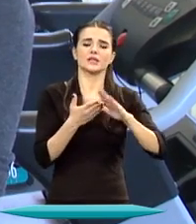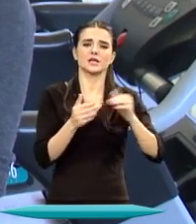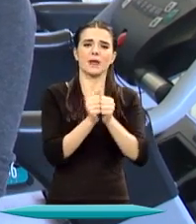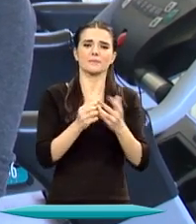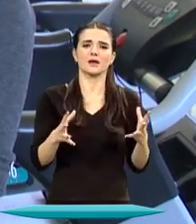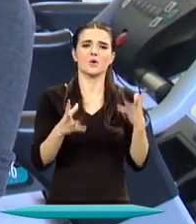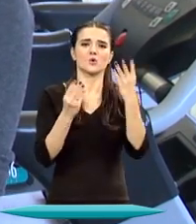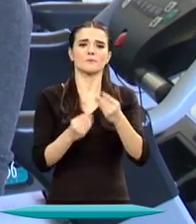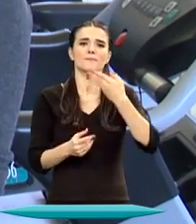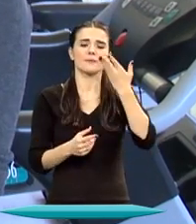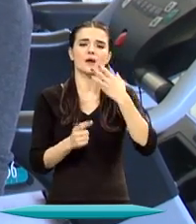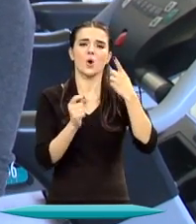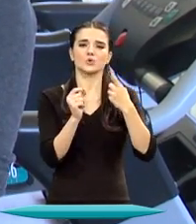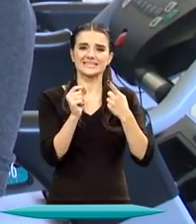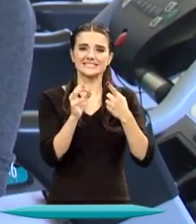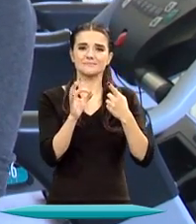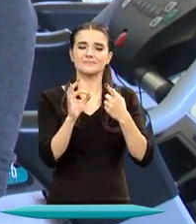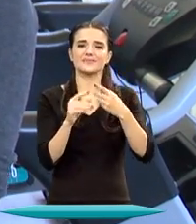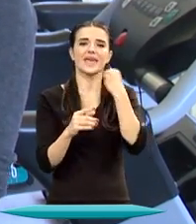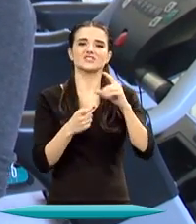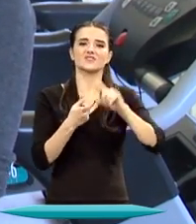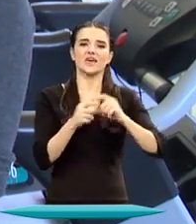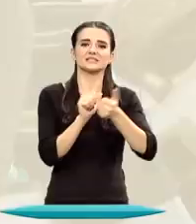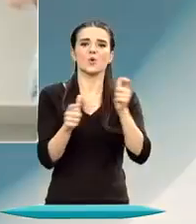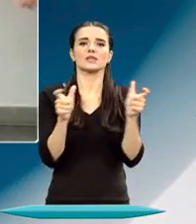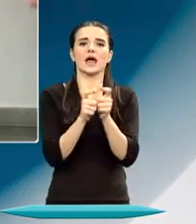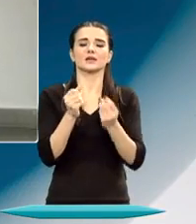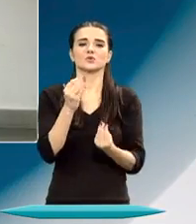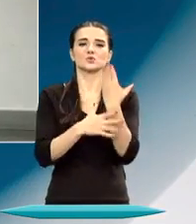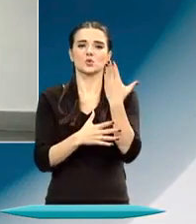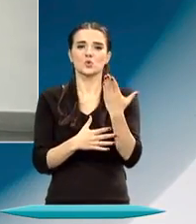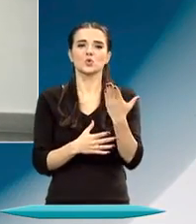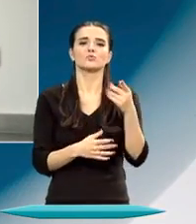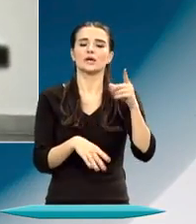Buradaki amacımız otizmli, Asperger'li bireyleri topluma kazandırmak.